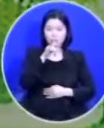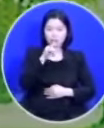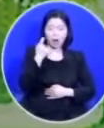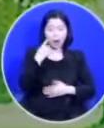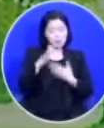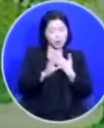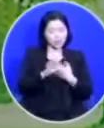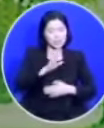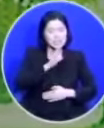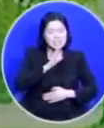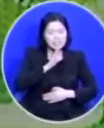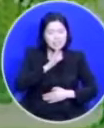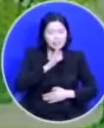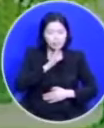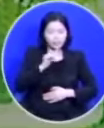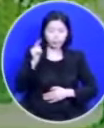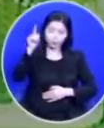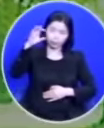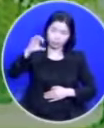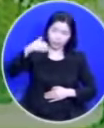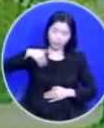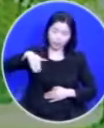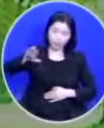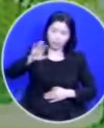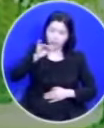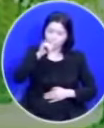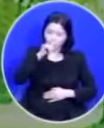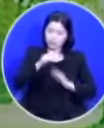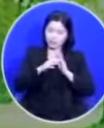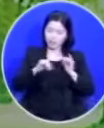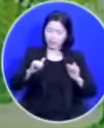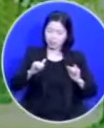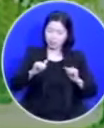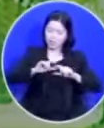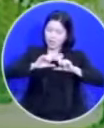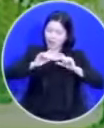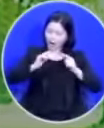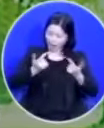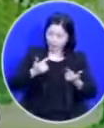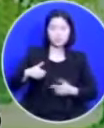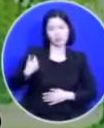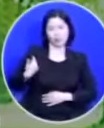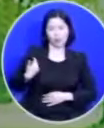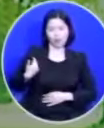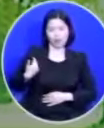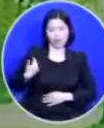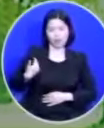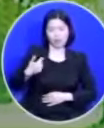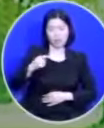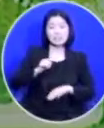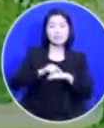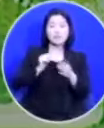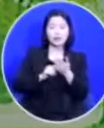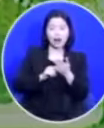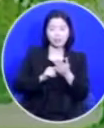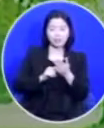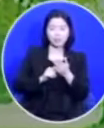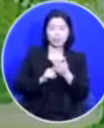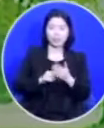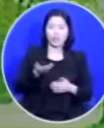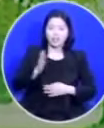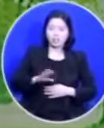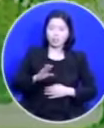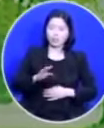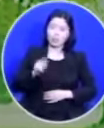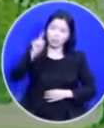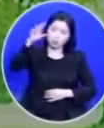내가 천국 갈 수 있는 그런 삶이 아닐지도 몰라요 그런데 가만히 보니까 천국은 믿음으로